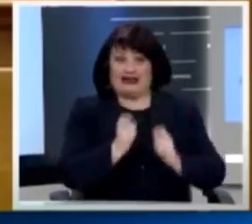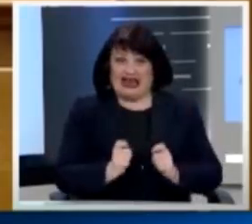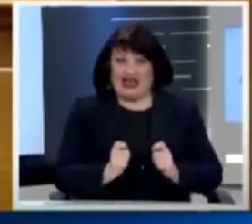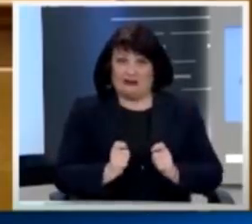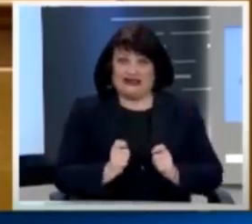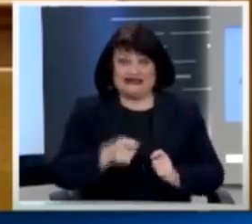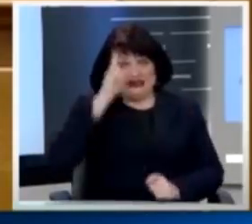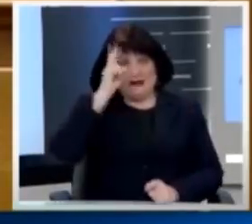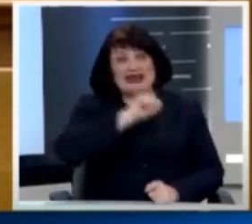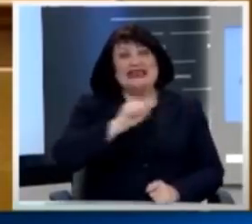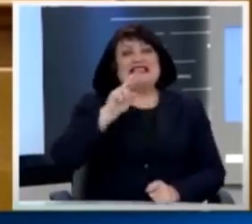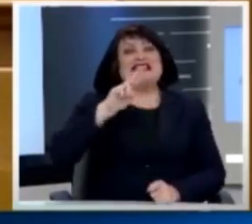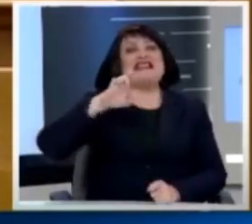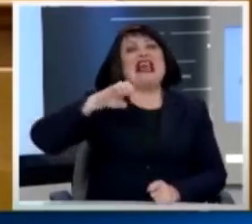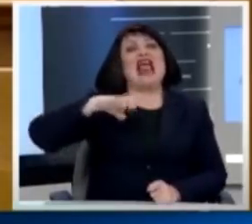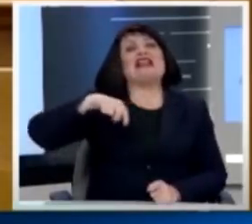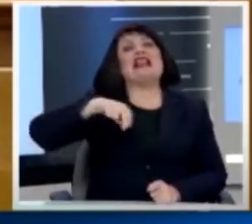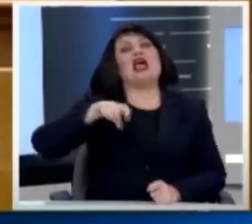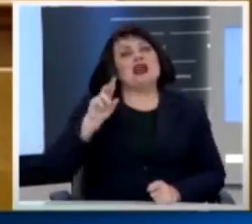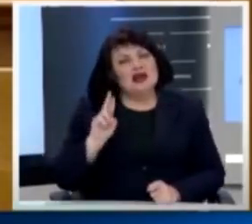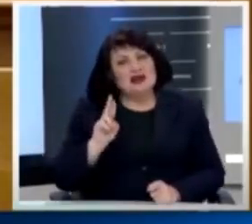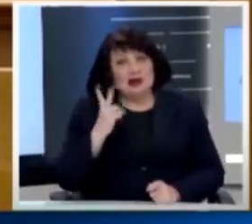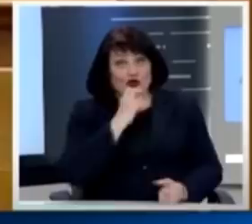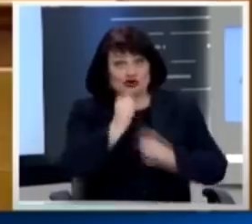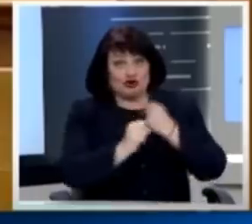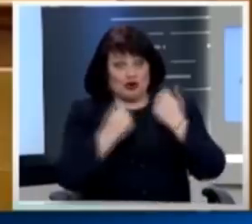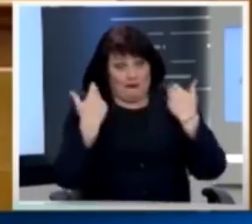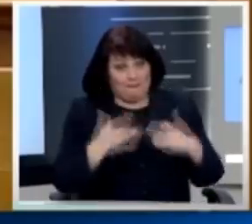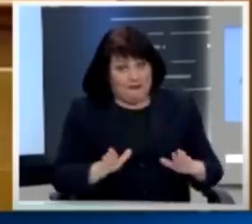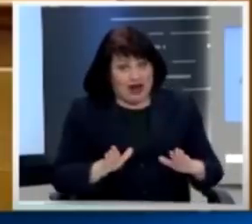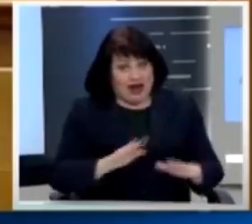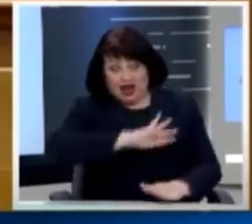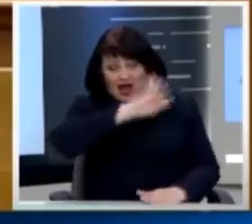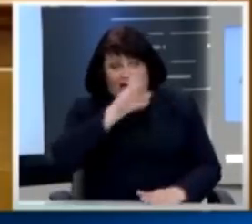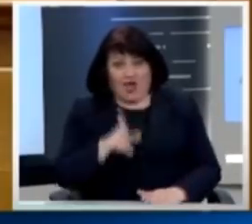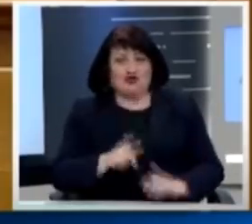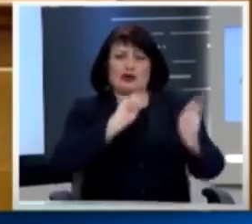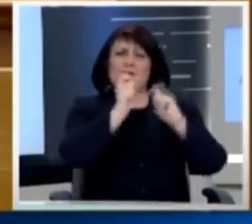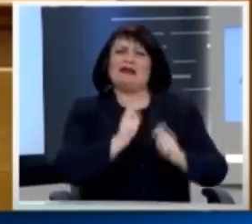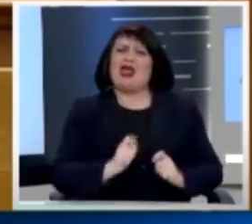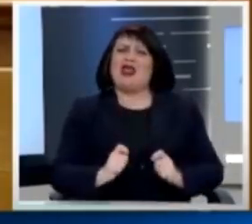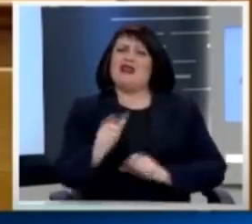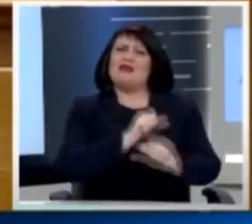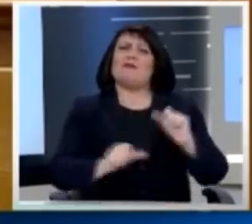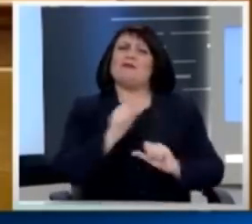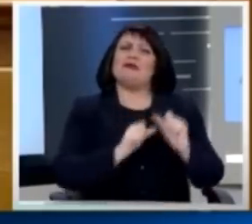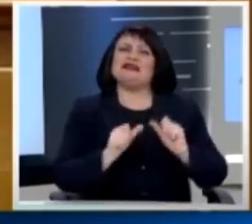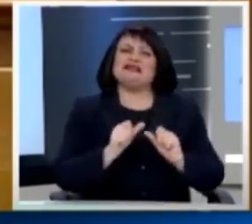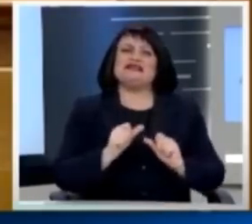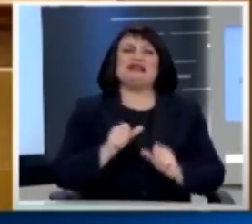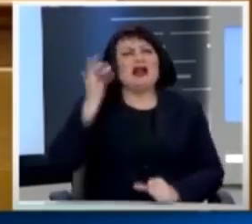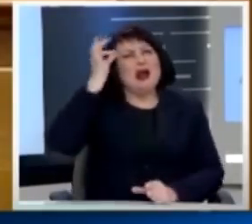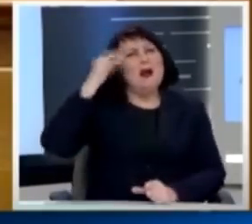του Σρέντερ στη Γερμανία που μετράνε ήδη 20 χρόνια πλέον, μέχρι τις μεταρρυθμίσεις του πολιτικού σας συμμάχου